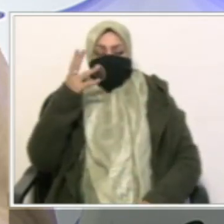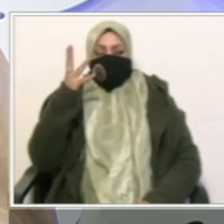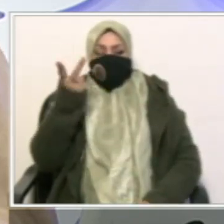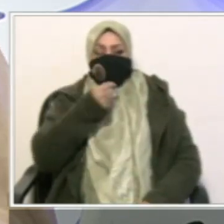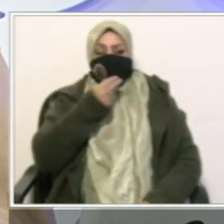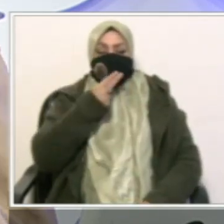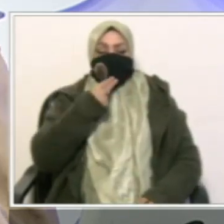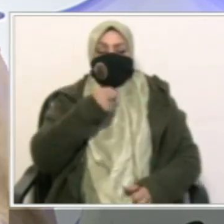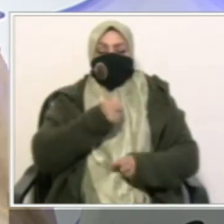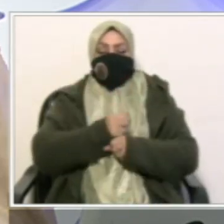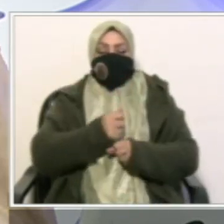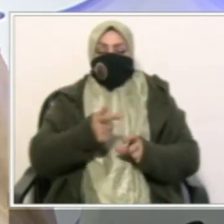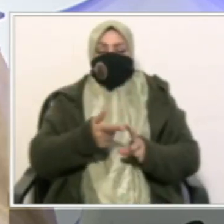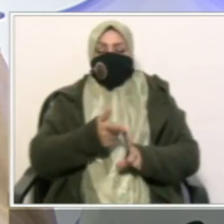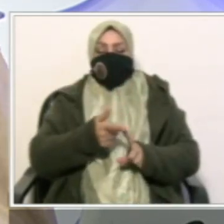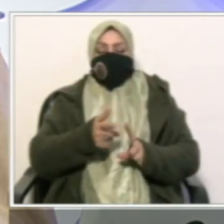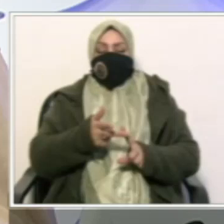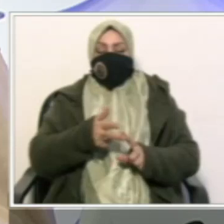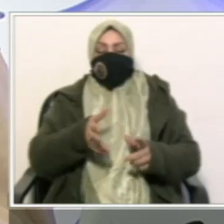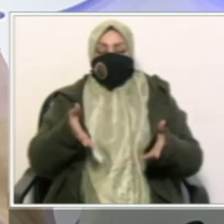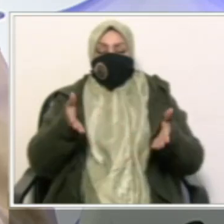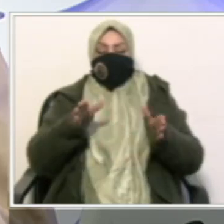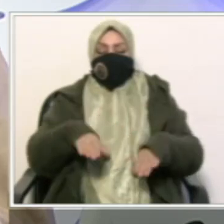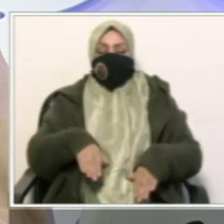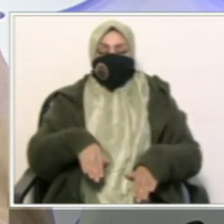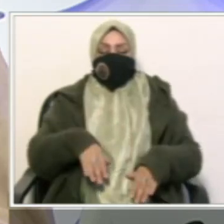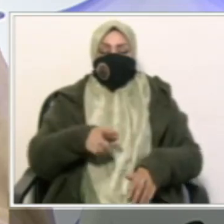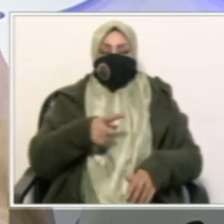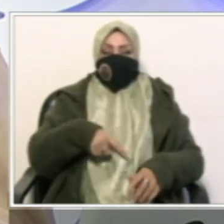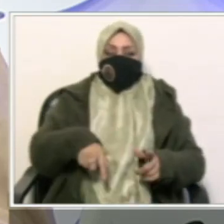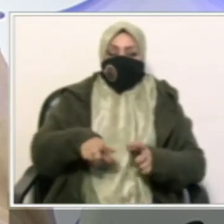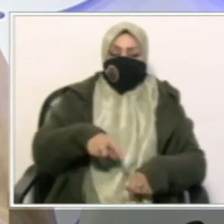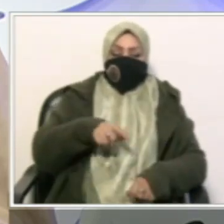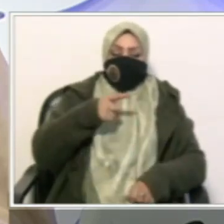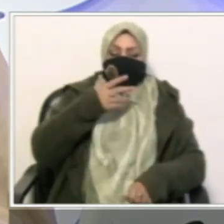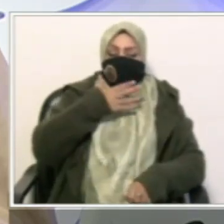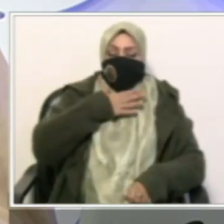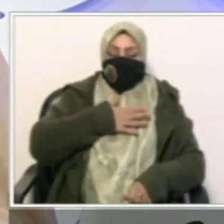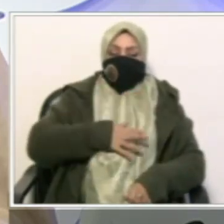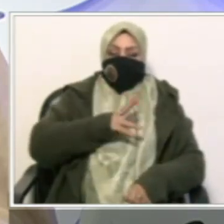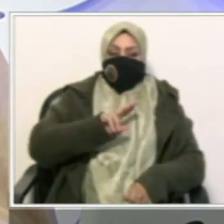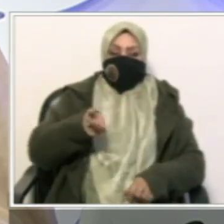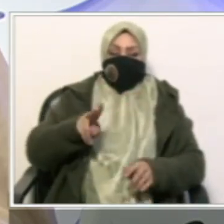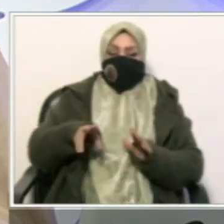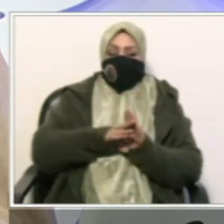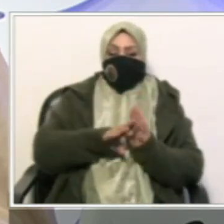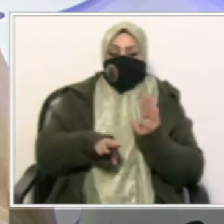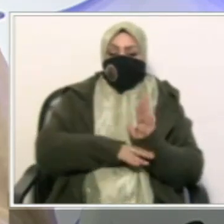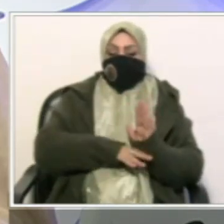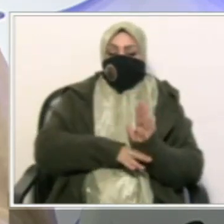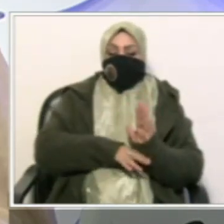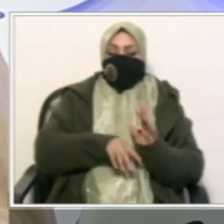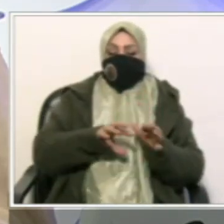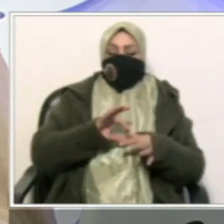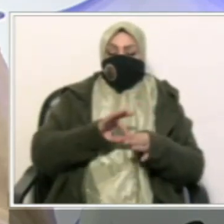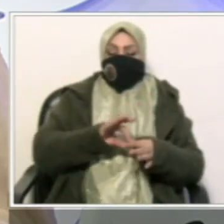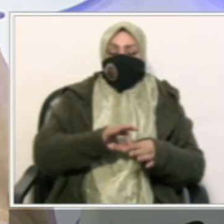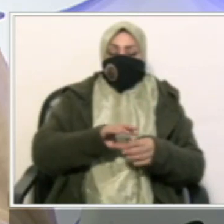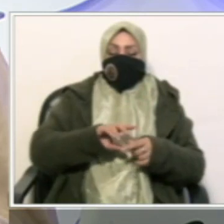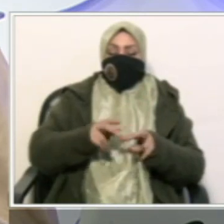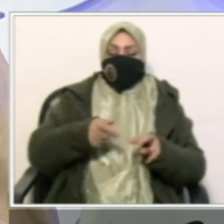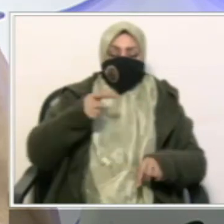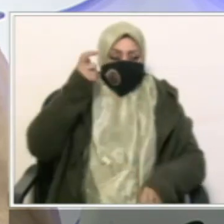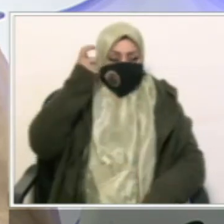البحوث والمشايخ في برامج الأخرى وأهل الحل والعقد والعقلاء والسياسيون